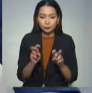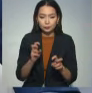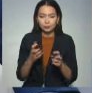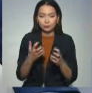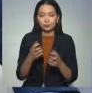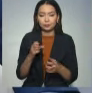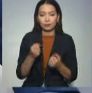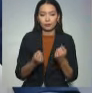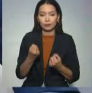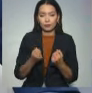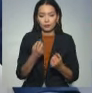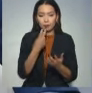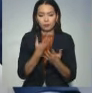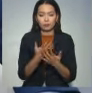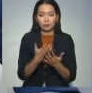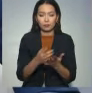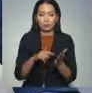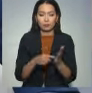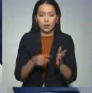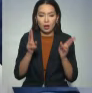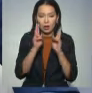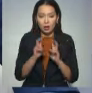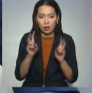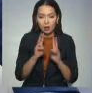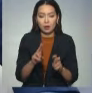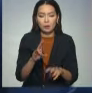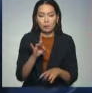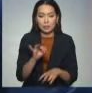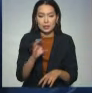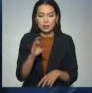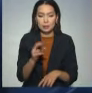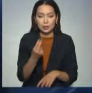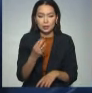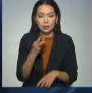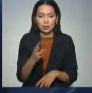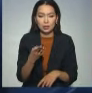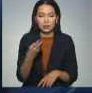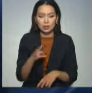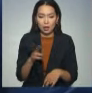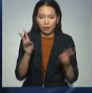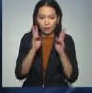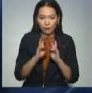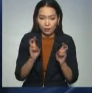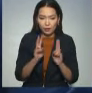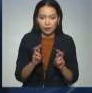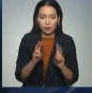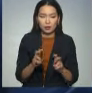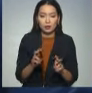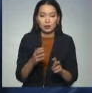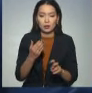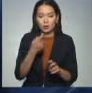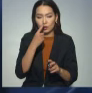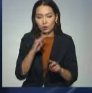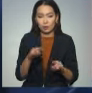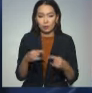автомобиль представляется на пункт осмотра при спецсоне для сверки, значит, номерных